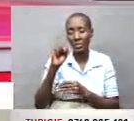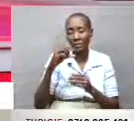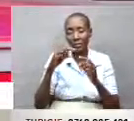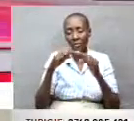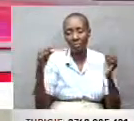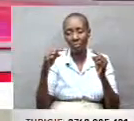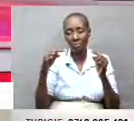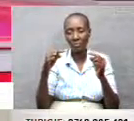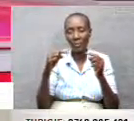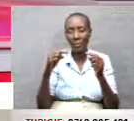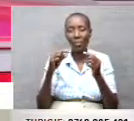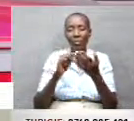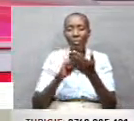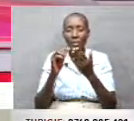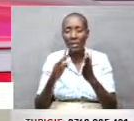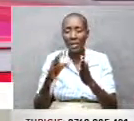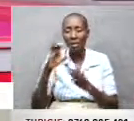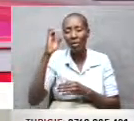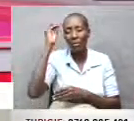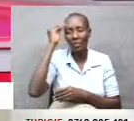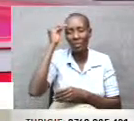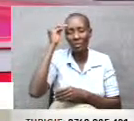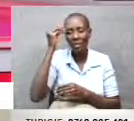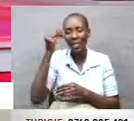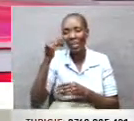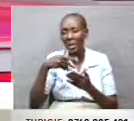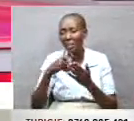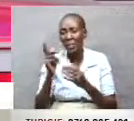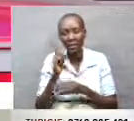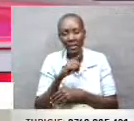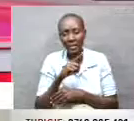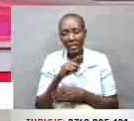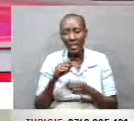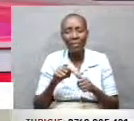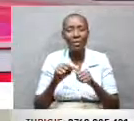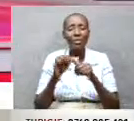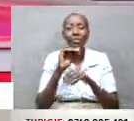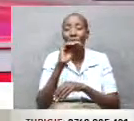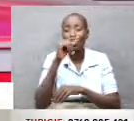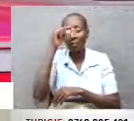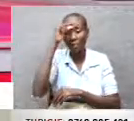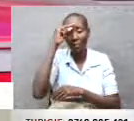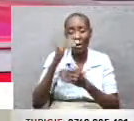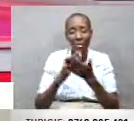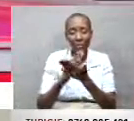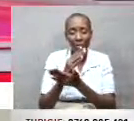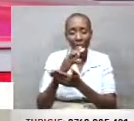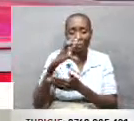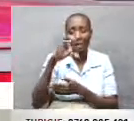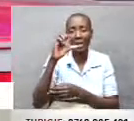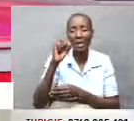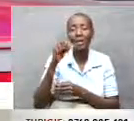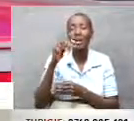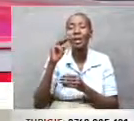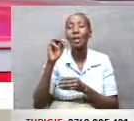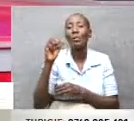wa tatu zimetolewa kwenye shule. Hali kadhalika Misori ameiomba serikali kupitia waziri wa elimu George Magoha